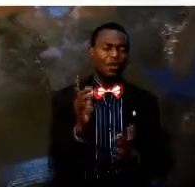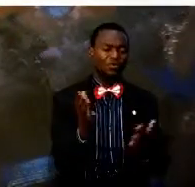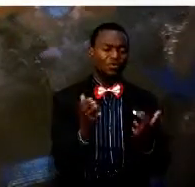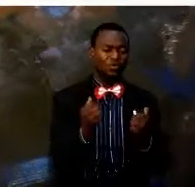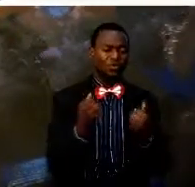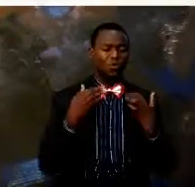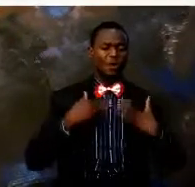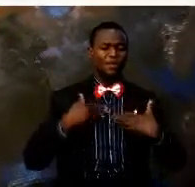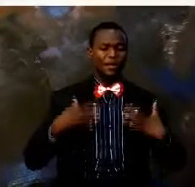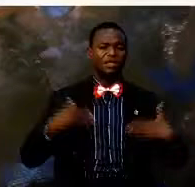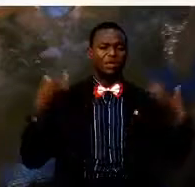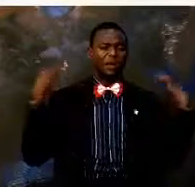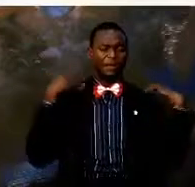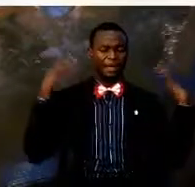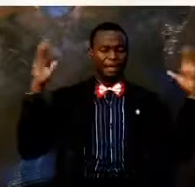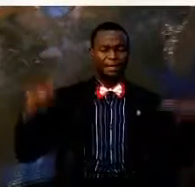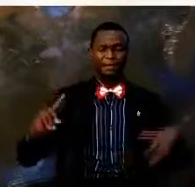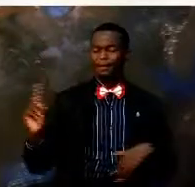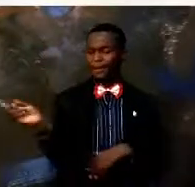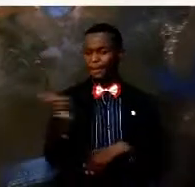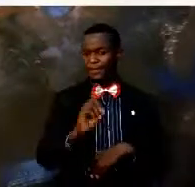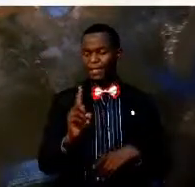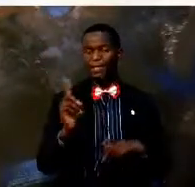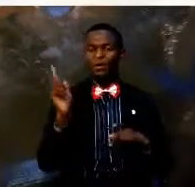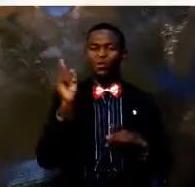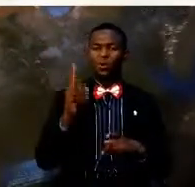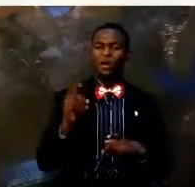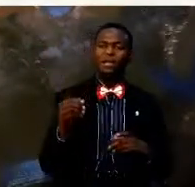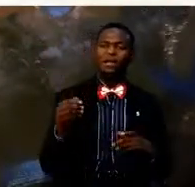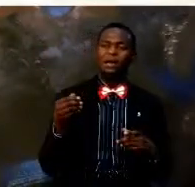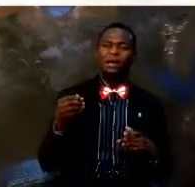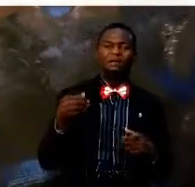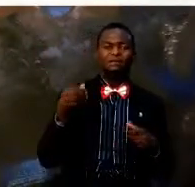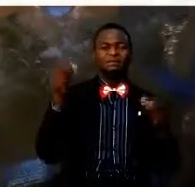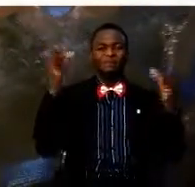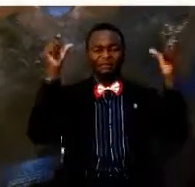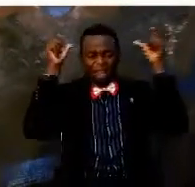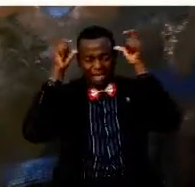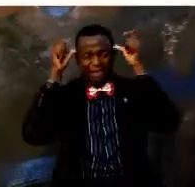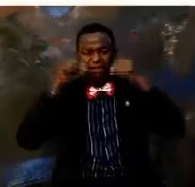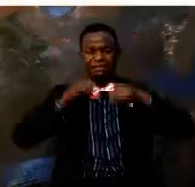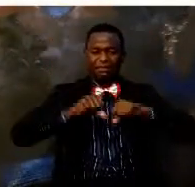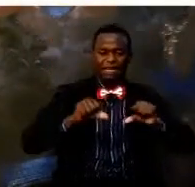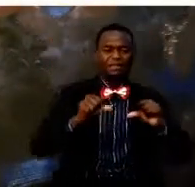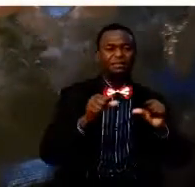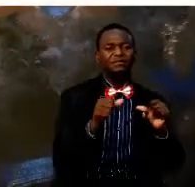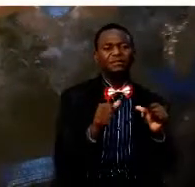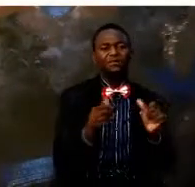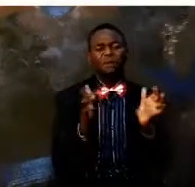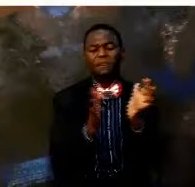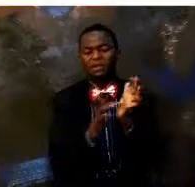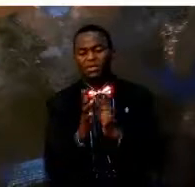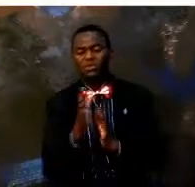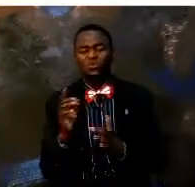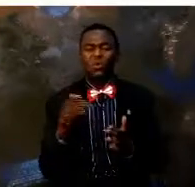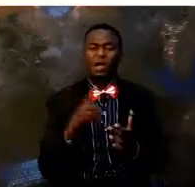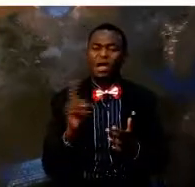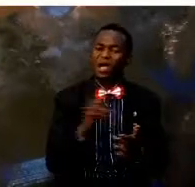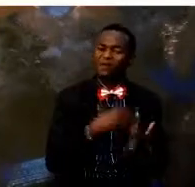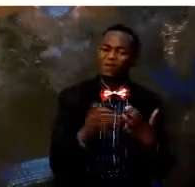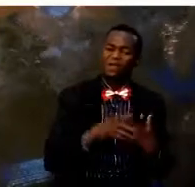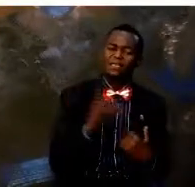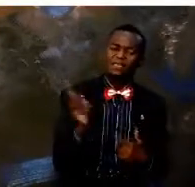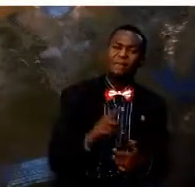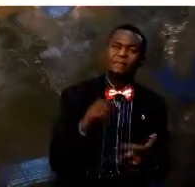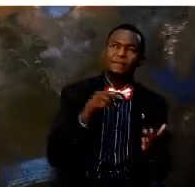malaika, hapana. Wale ambao ibilisi anajitahidi kutuseminisha ya kwamba Yesu hakutenda dhambi, maana